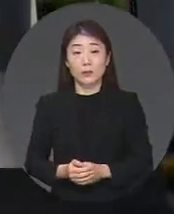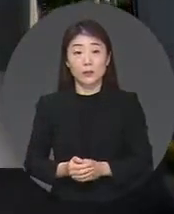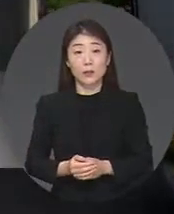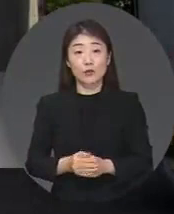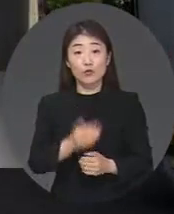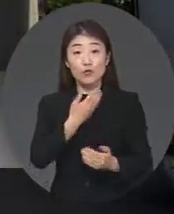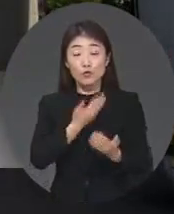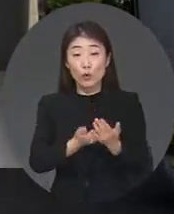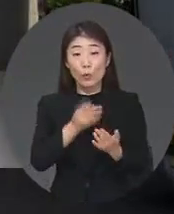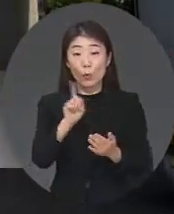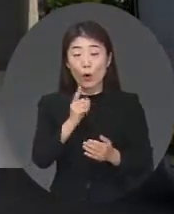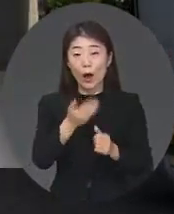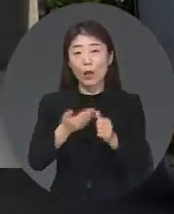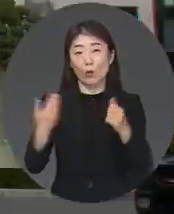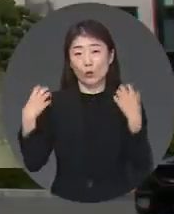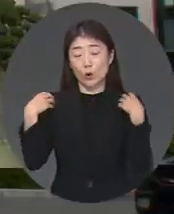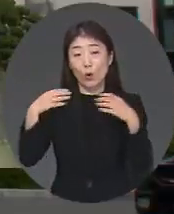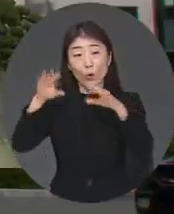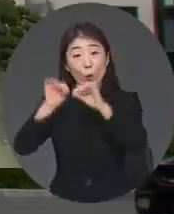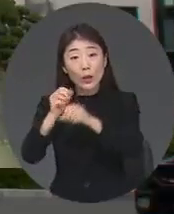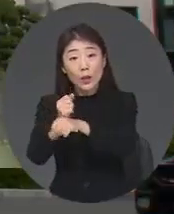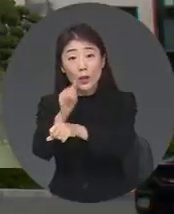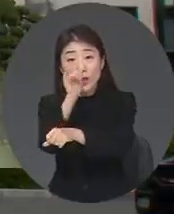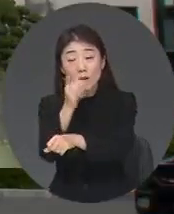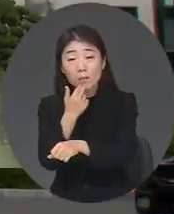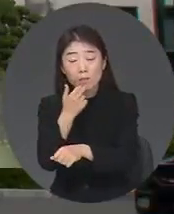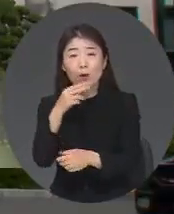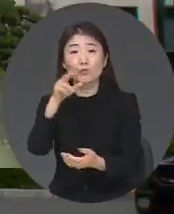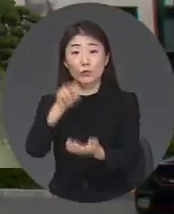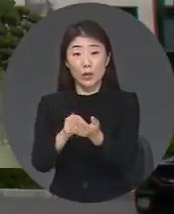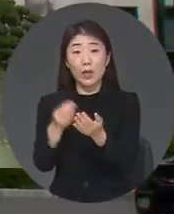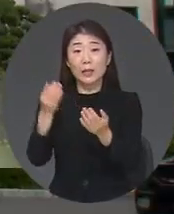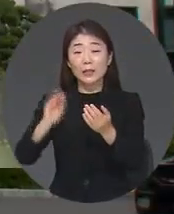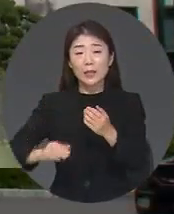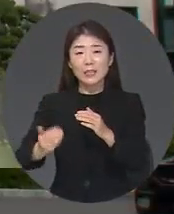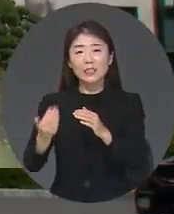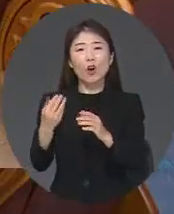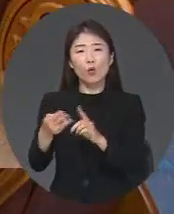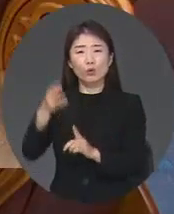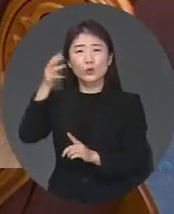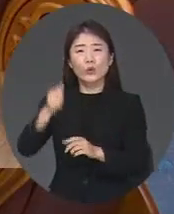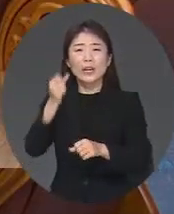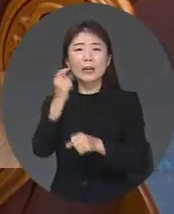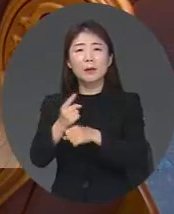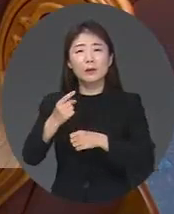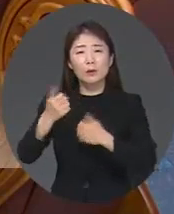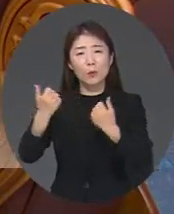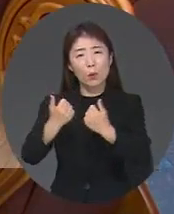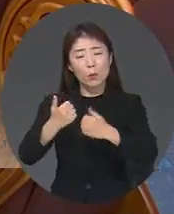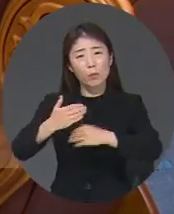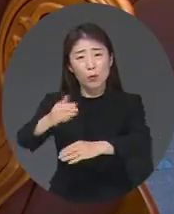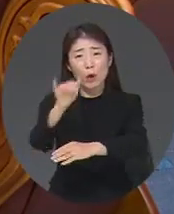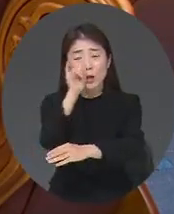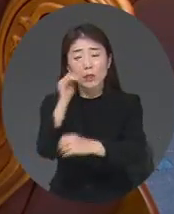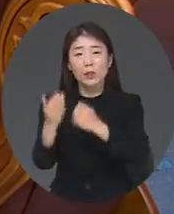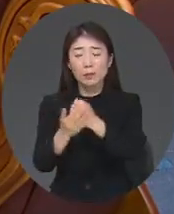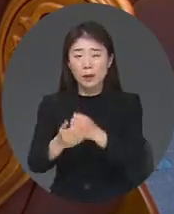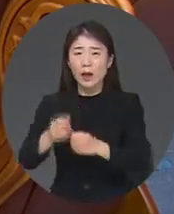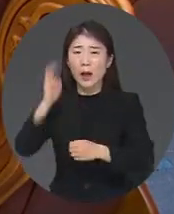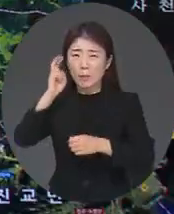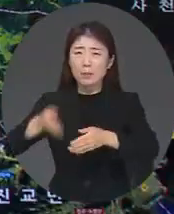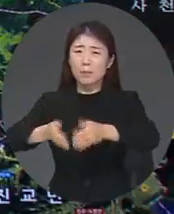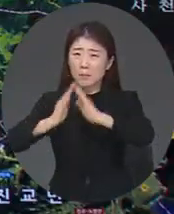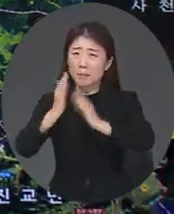동의 여부인데 전임 윤상기 군수가 상당 부분 논의를 진행한 사안이어서 추진하는 쪽으로 가닥이 잡히는